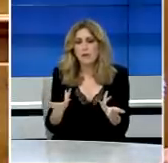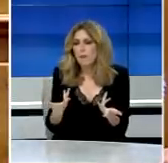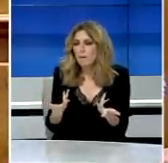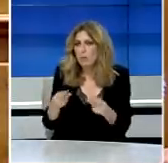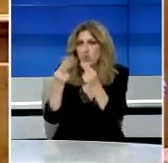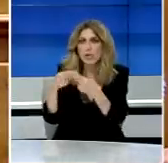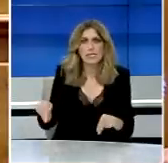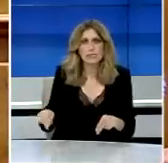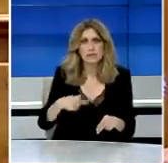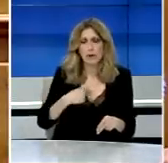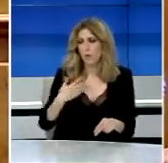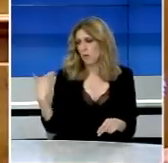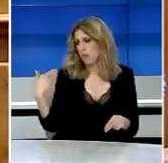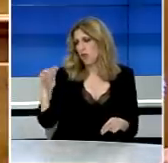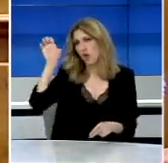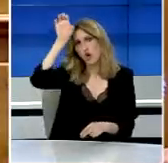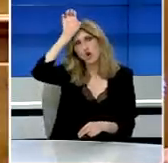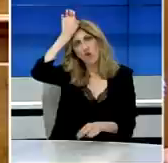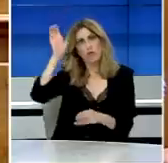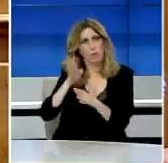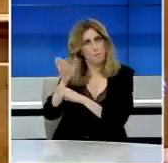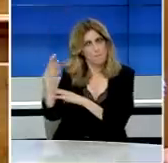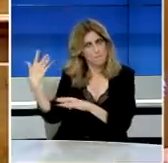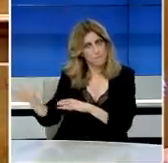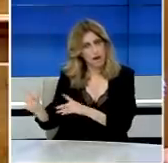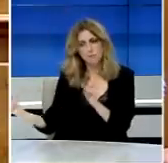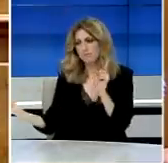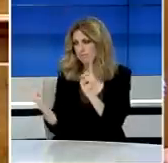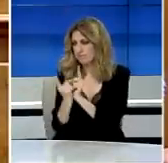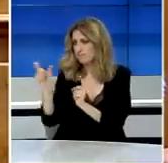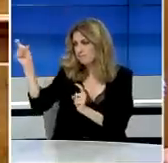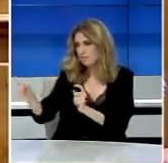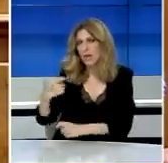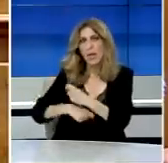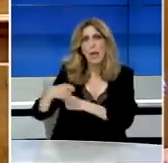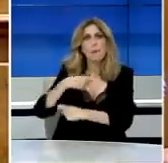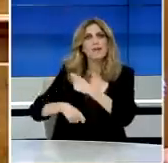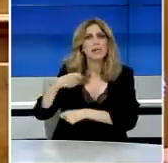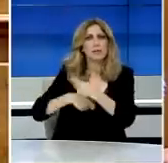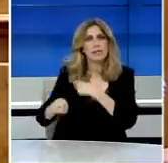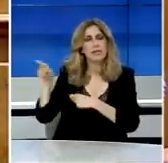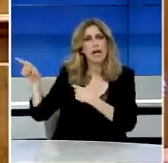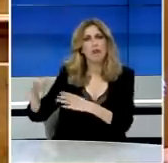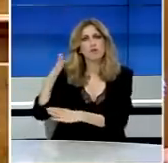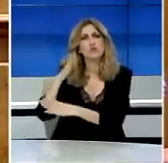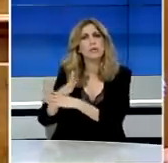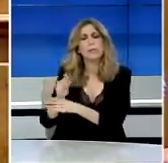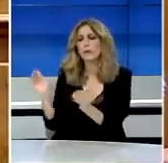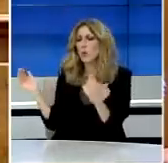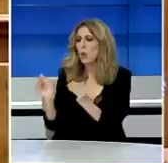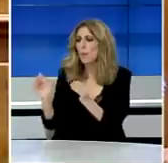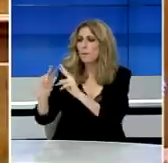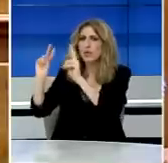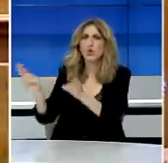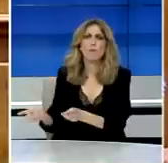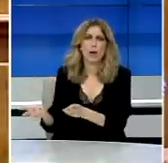Ήμουνα στη Ρόδο και συνάντησα έναν επιχειρηματία που νοικιάζει στην παλιά πόλη ένα μικρό κατάστημα. Ήταν